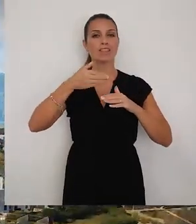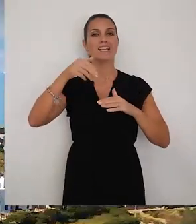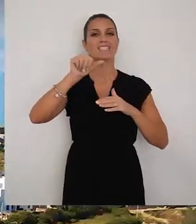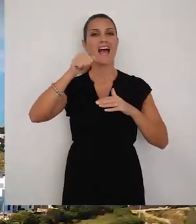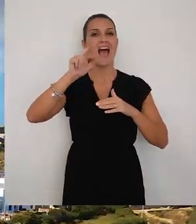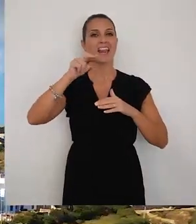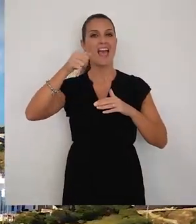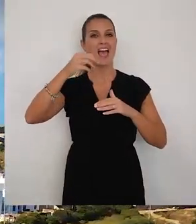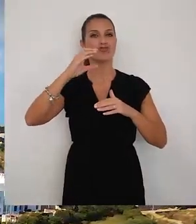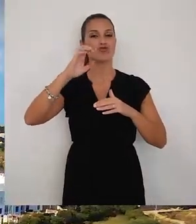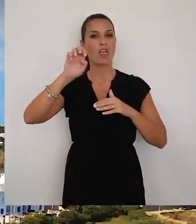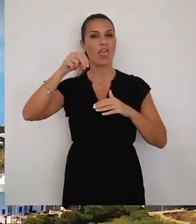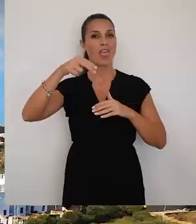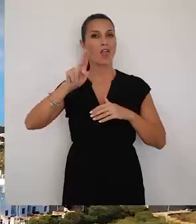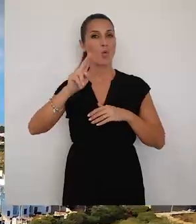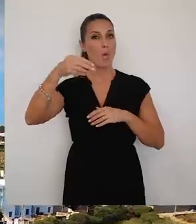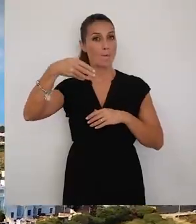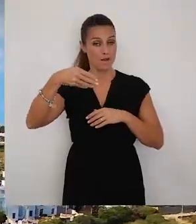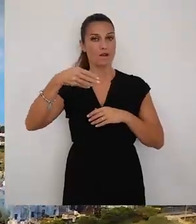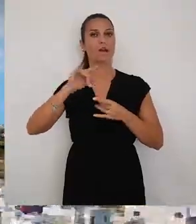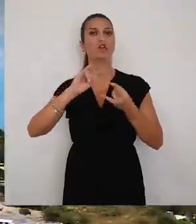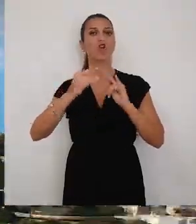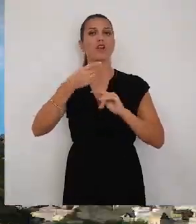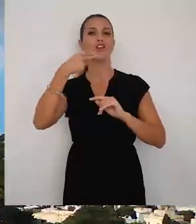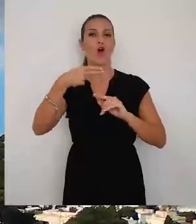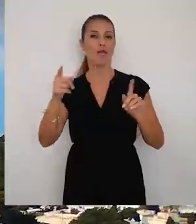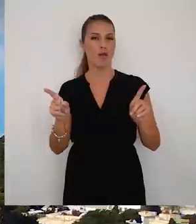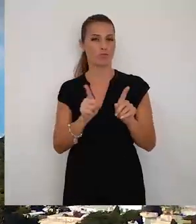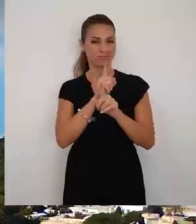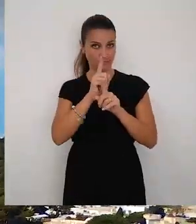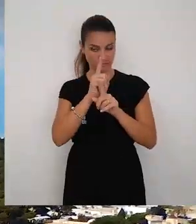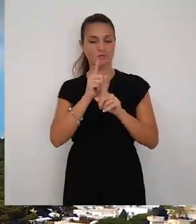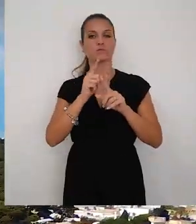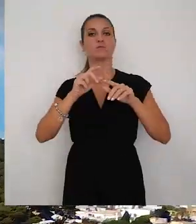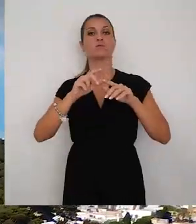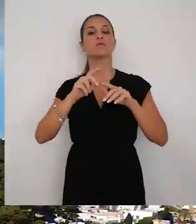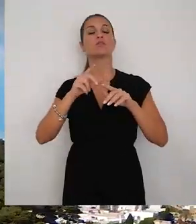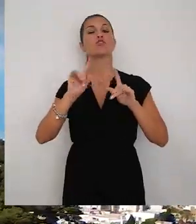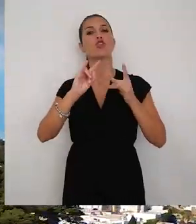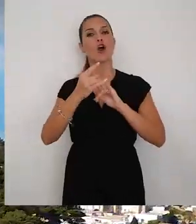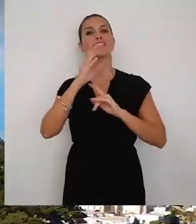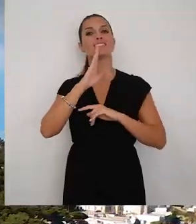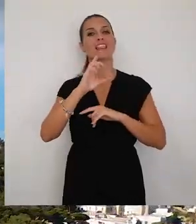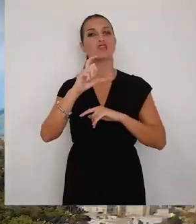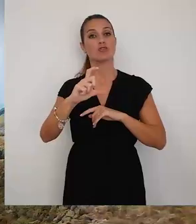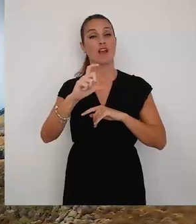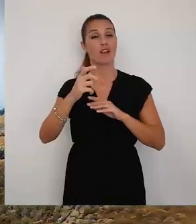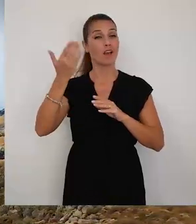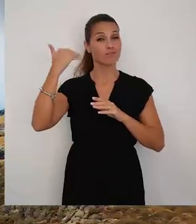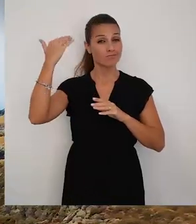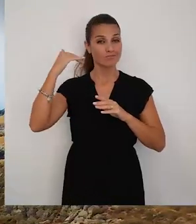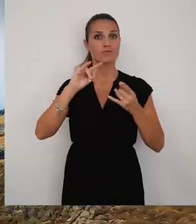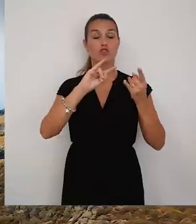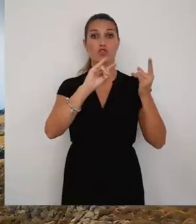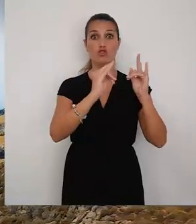cui propaggini si erge l'omonima Torre d'Allerta, conosciuta anche come Torre di Santa Cesarea, e un tempo comunicante con